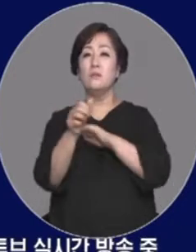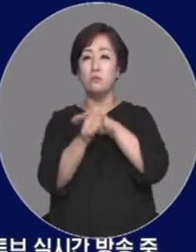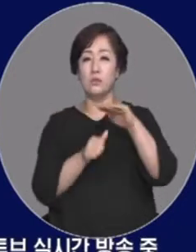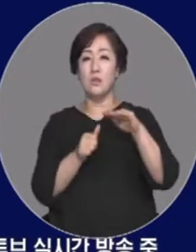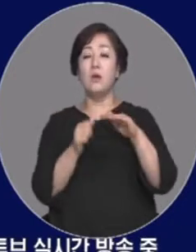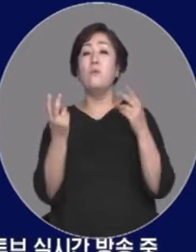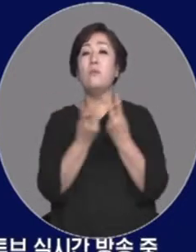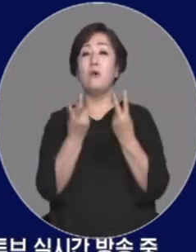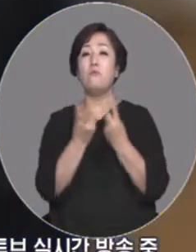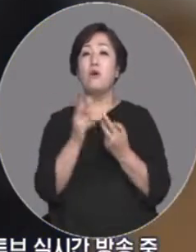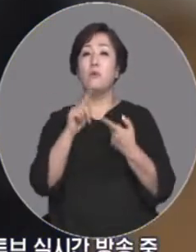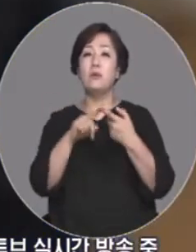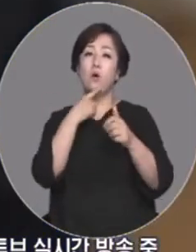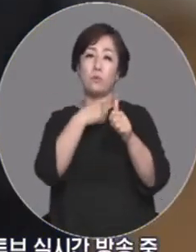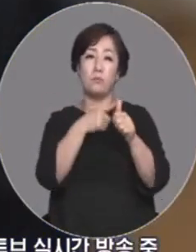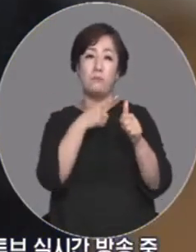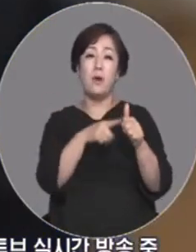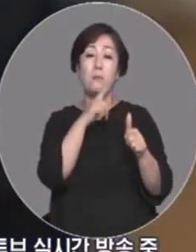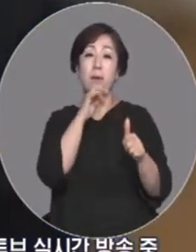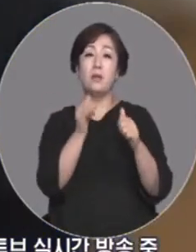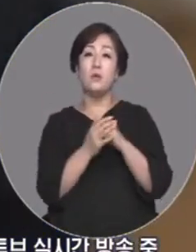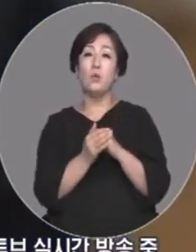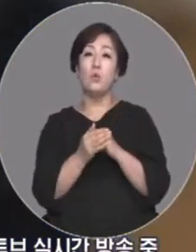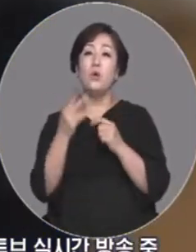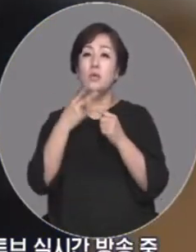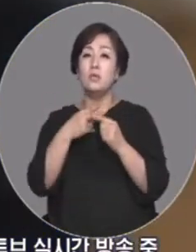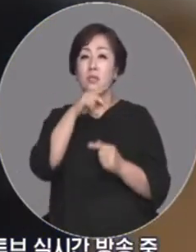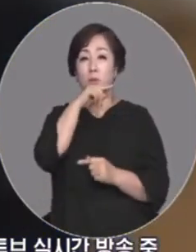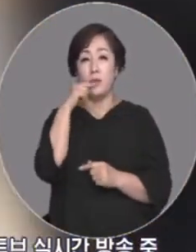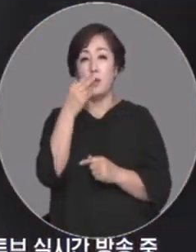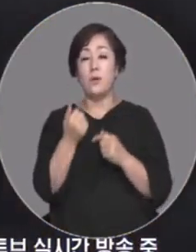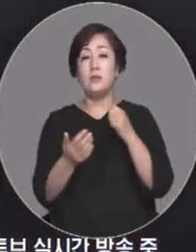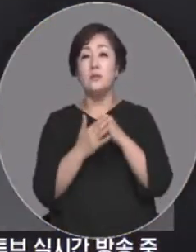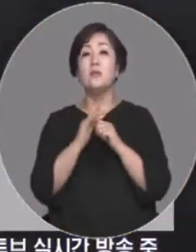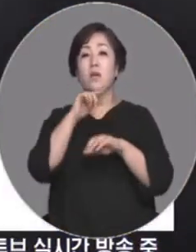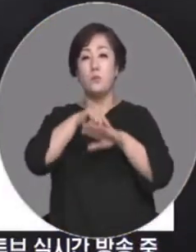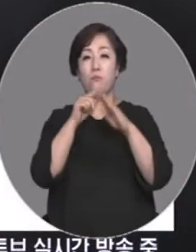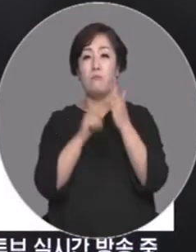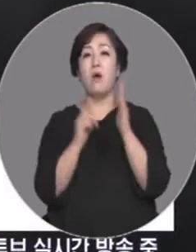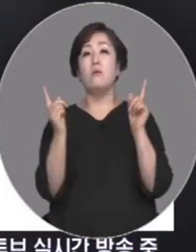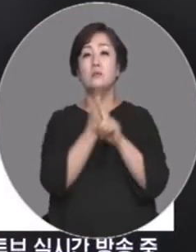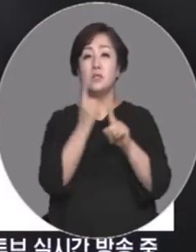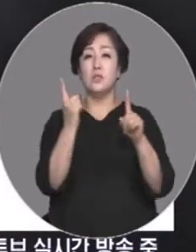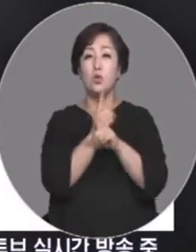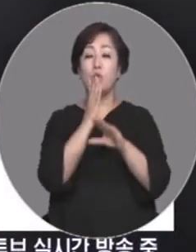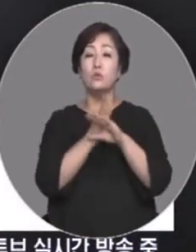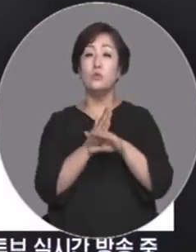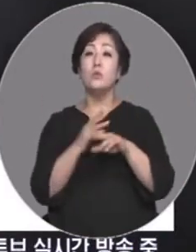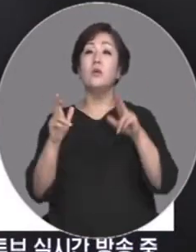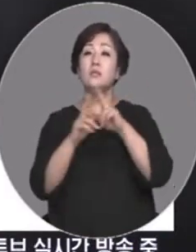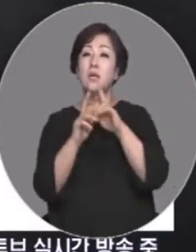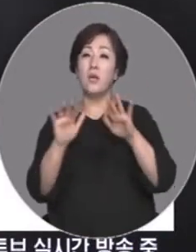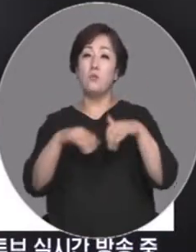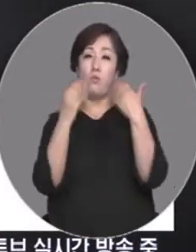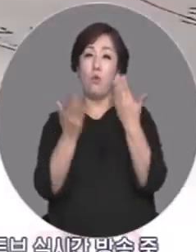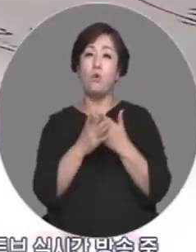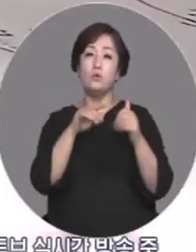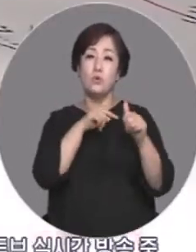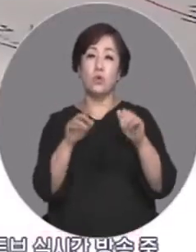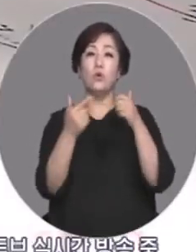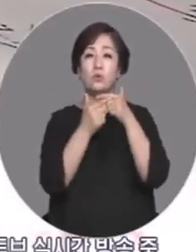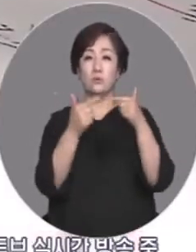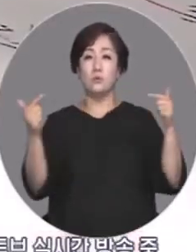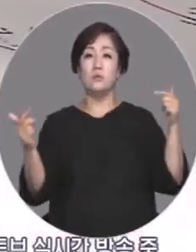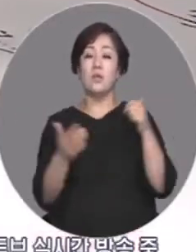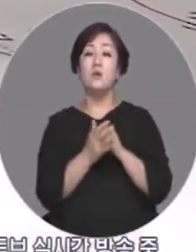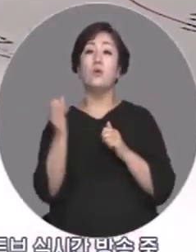선택이라고 비판했습니다. 또 2차 피해 방지와 심리치료 등 피해자 지원과 장애인 시설 이용자 전수조사와 함께